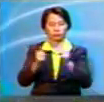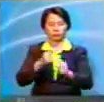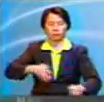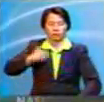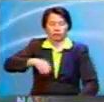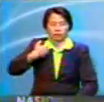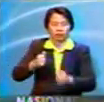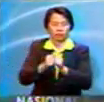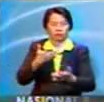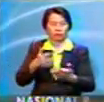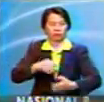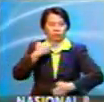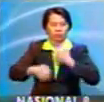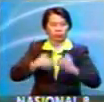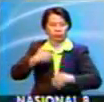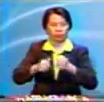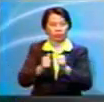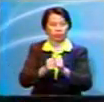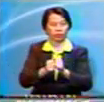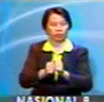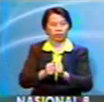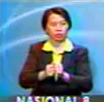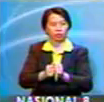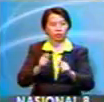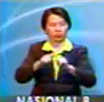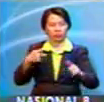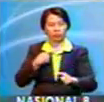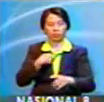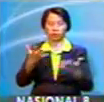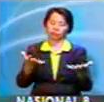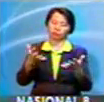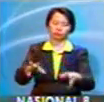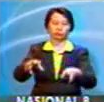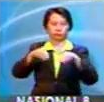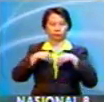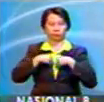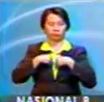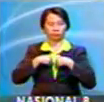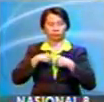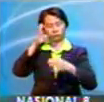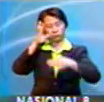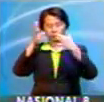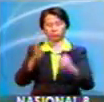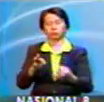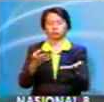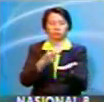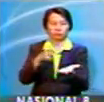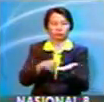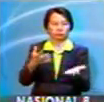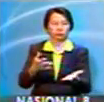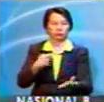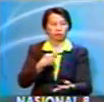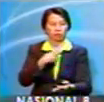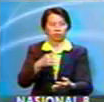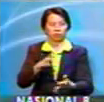lose normally in the game. For us, upsetting is that I think that most of the game we control the game, we